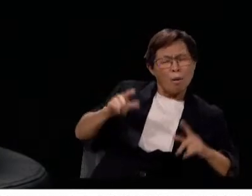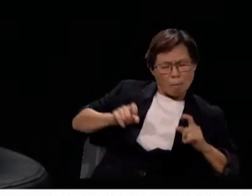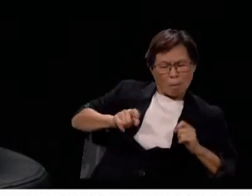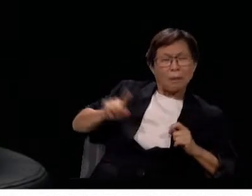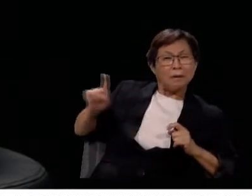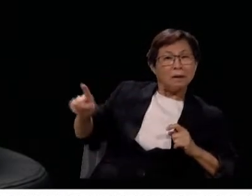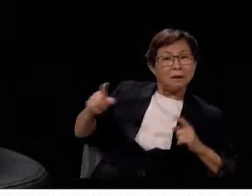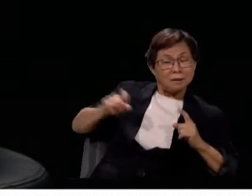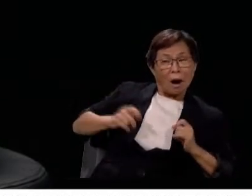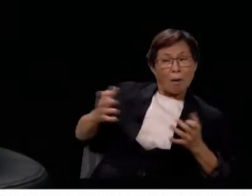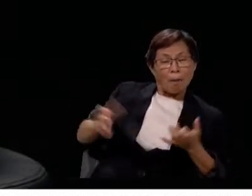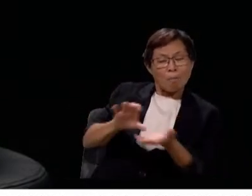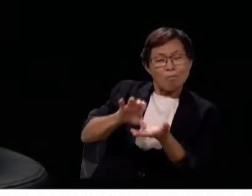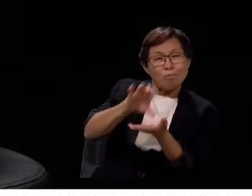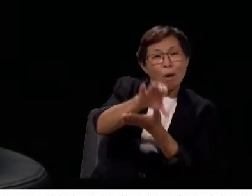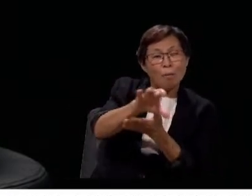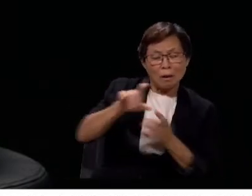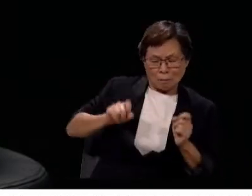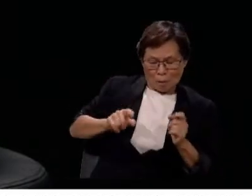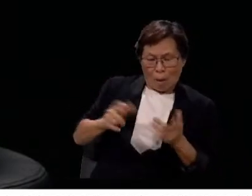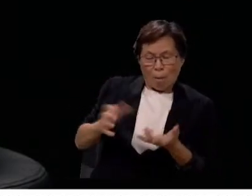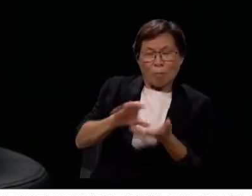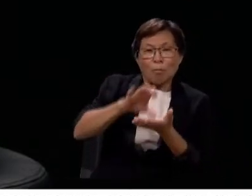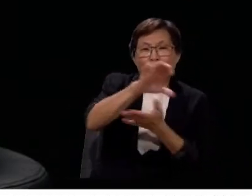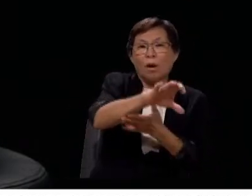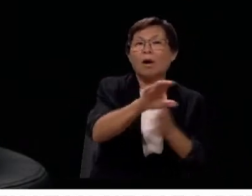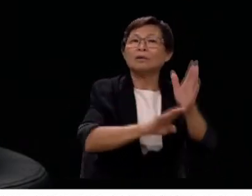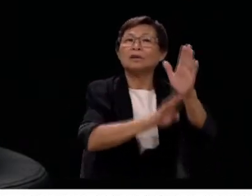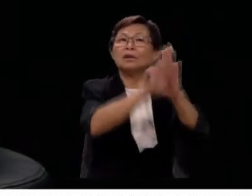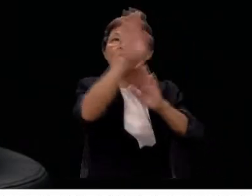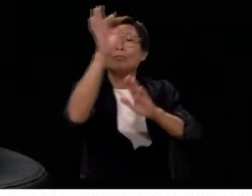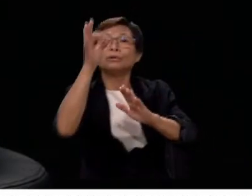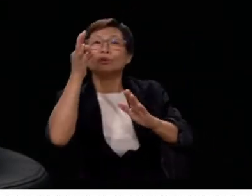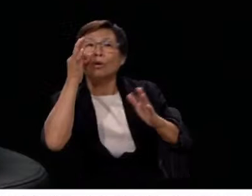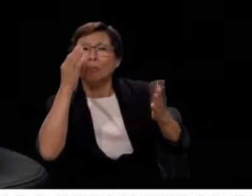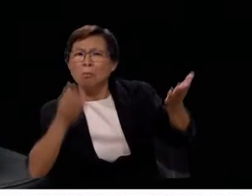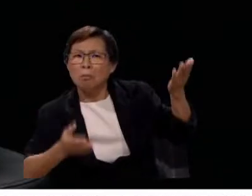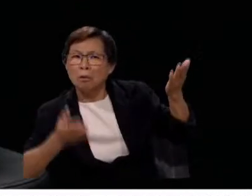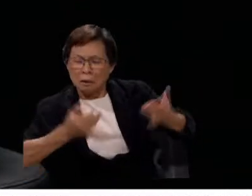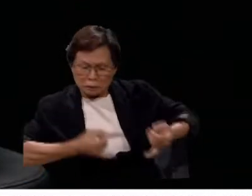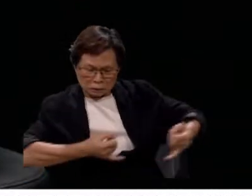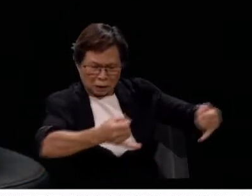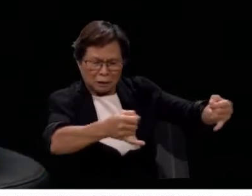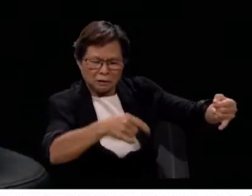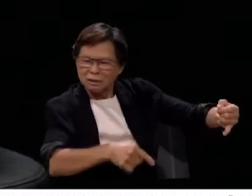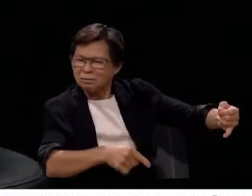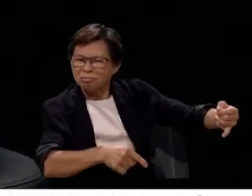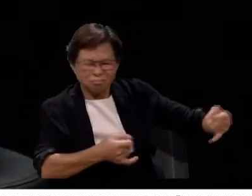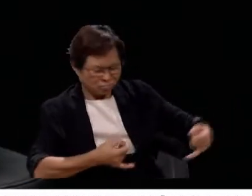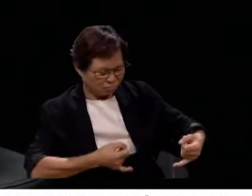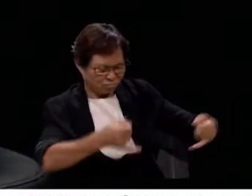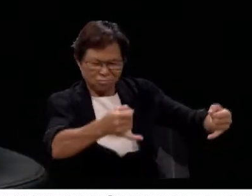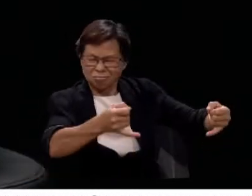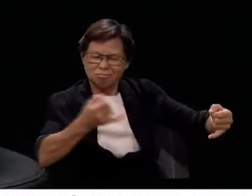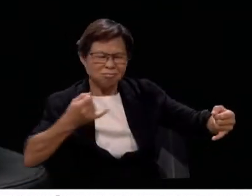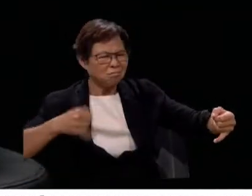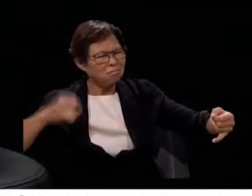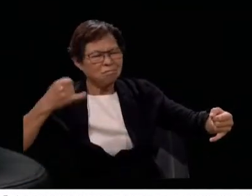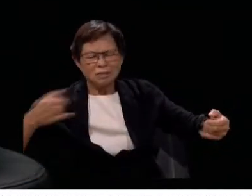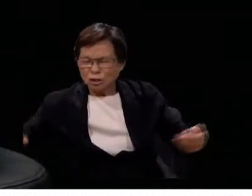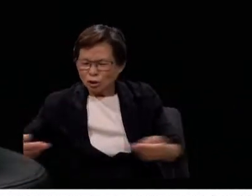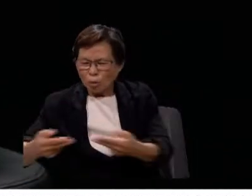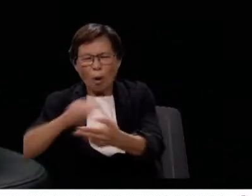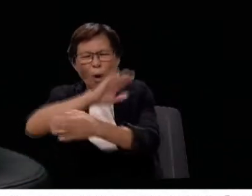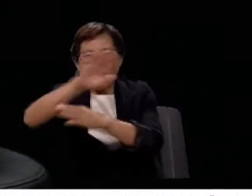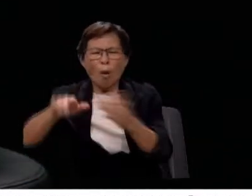swasta Dina 64 laboran aku bisa jatuh di wilayah Persekutuan kemungkinan Jalan istiadat tidak dapat menyambung